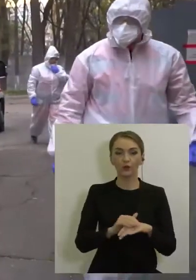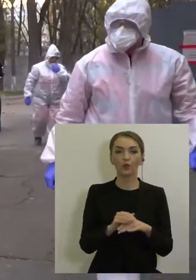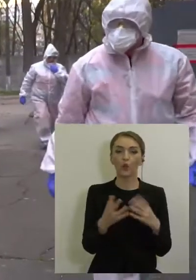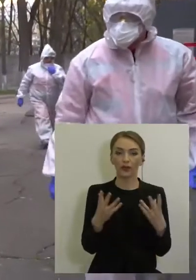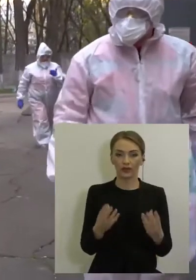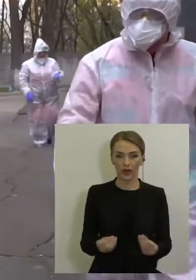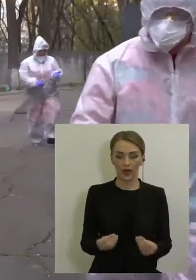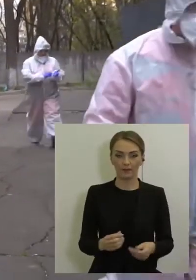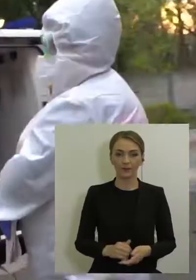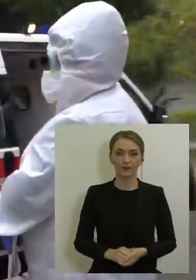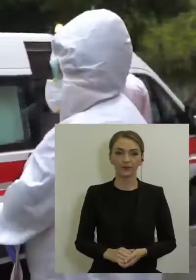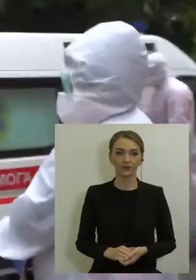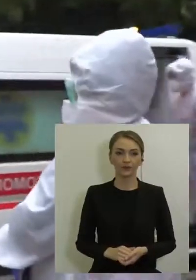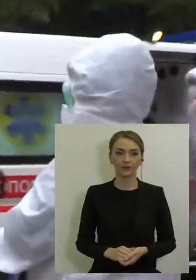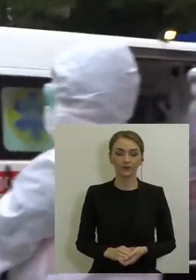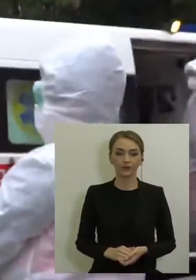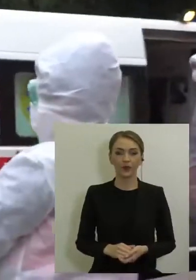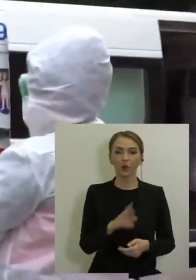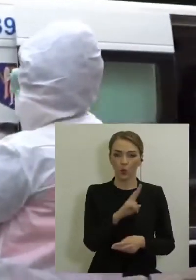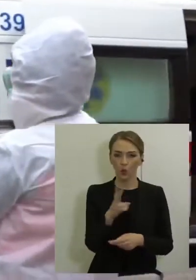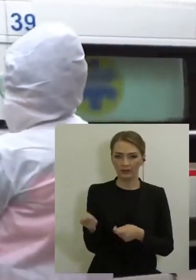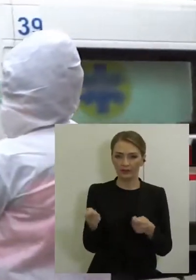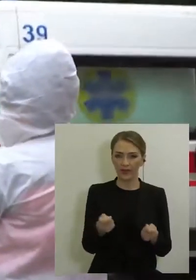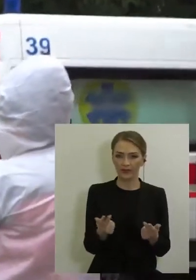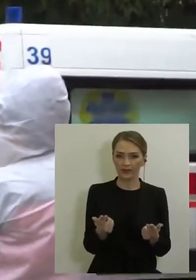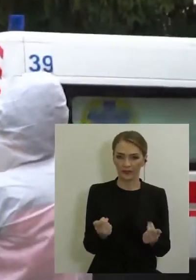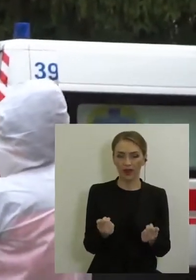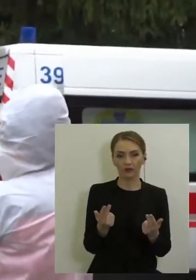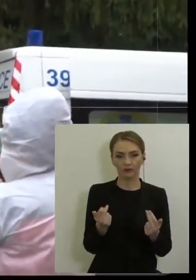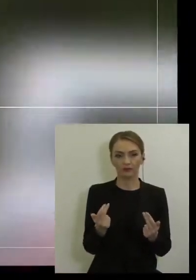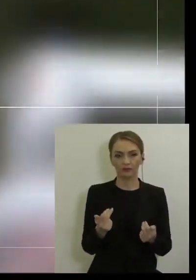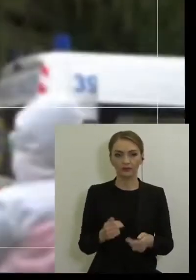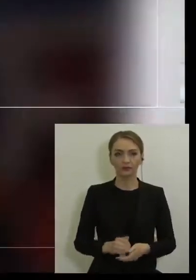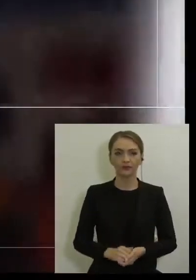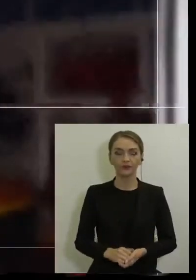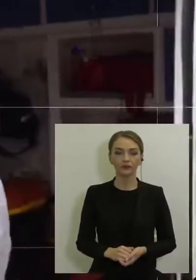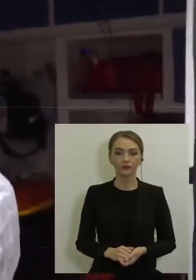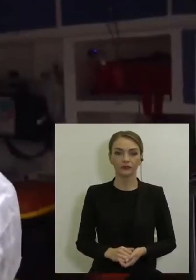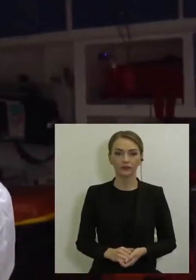дня. Ось ви привезли, так?